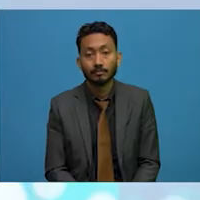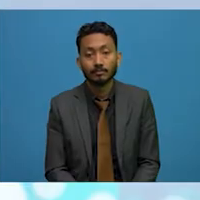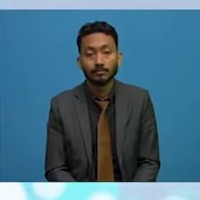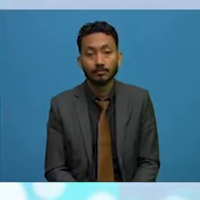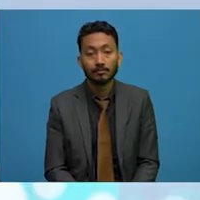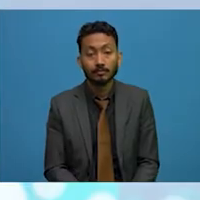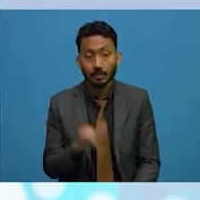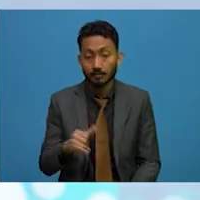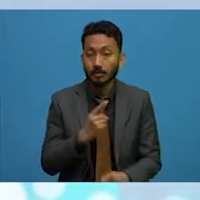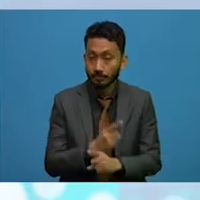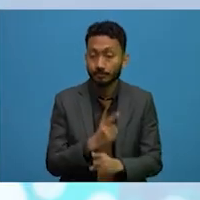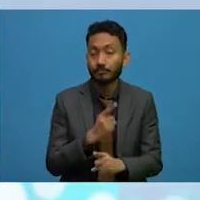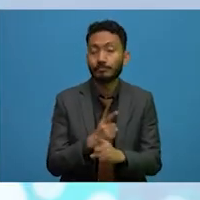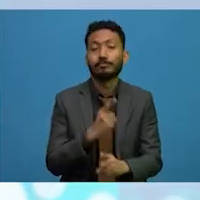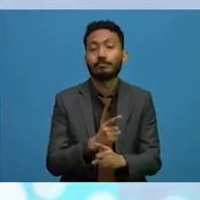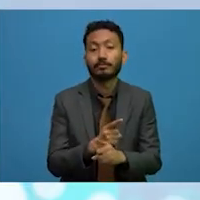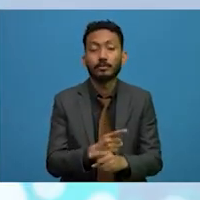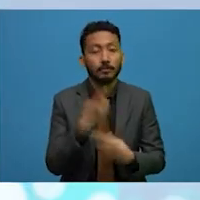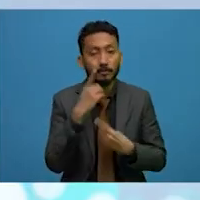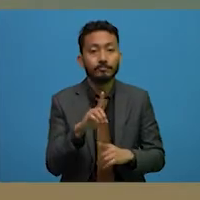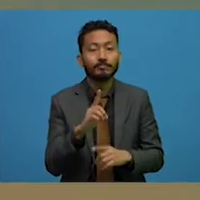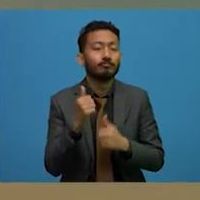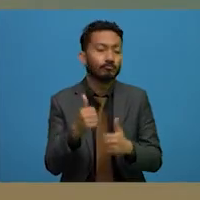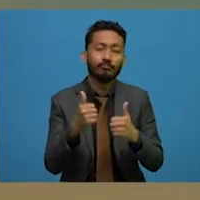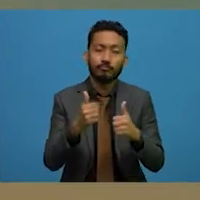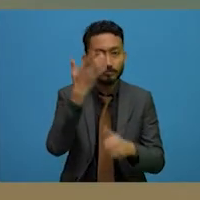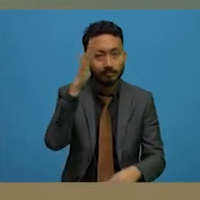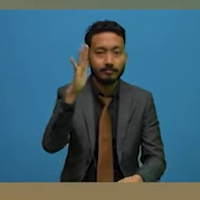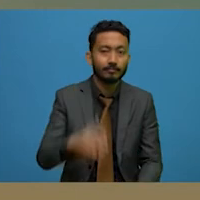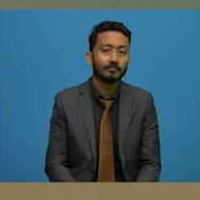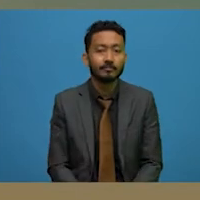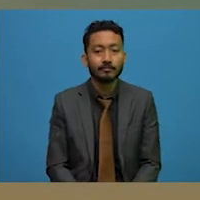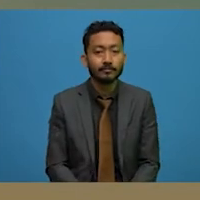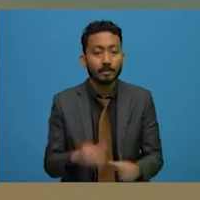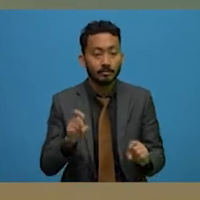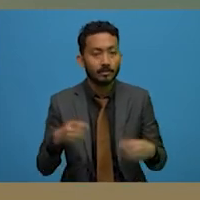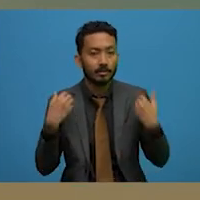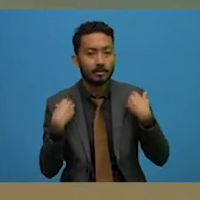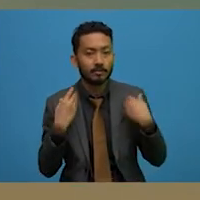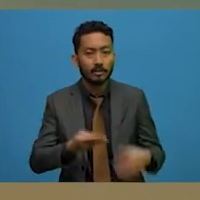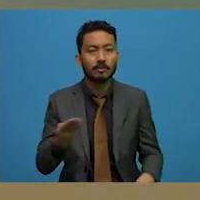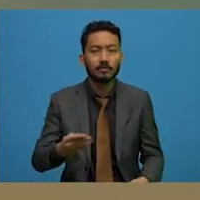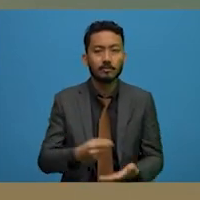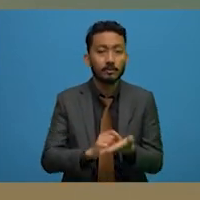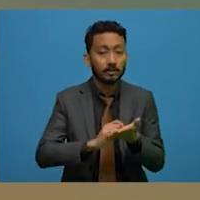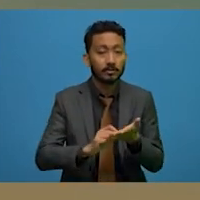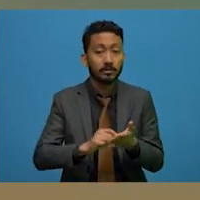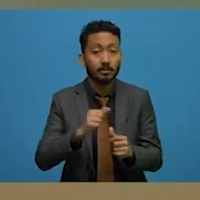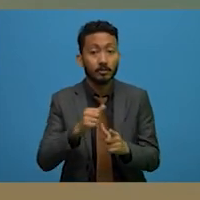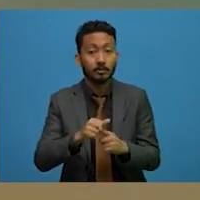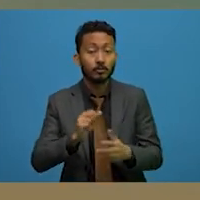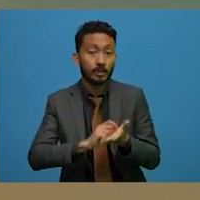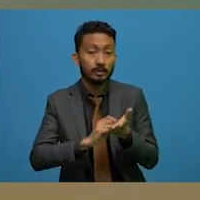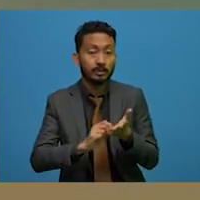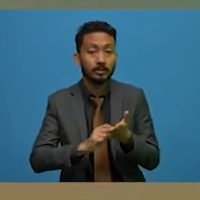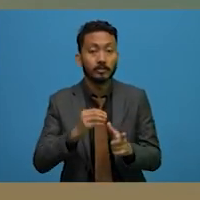ya, betul pelajar-pelajar. Jawapannya ialah teks terdiri daripada bahan bertulis atau tulisan